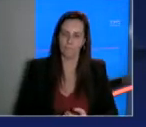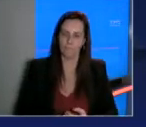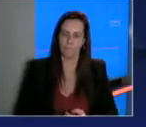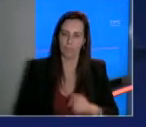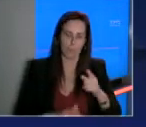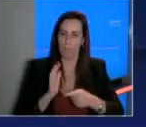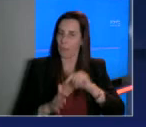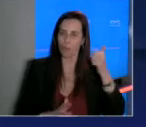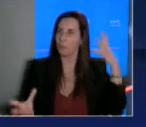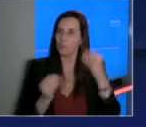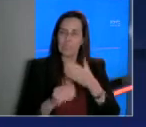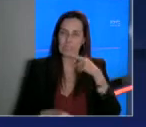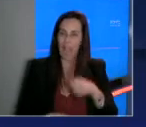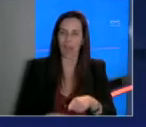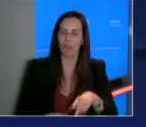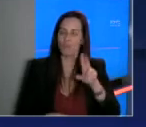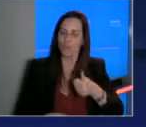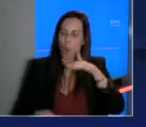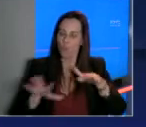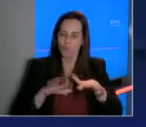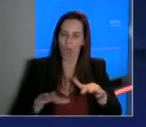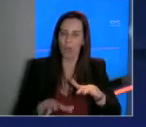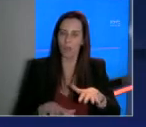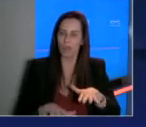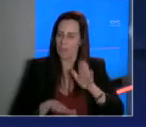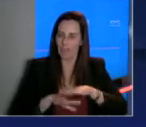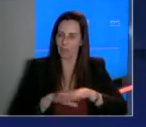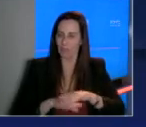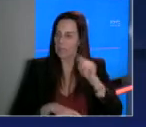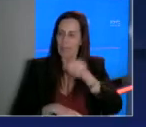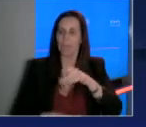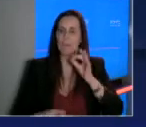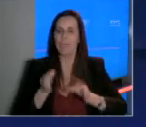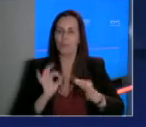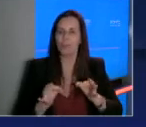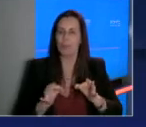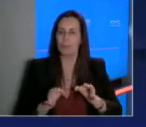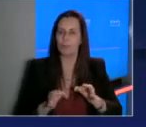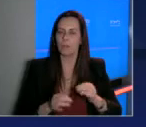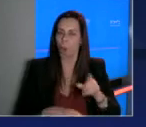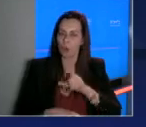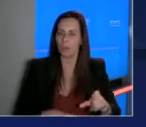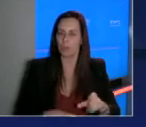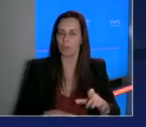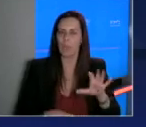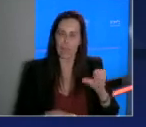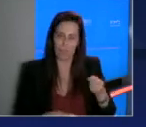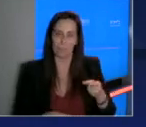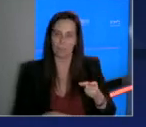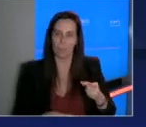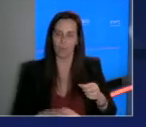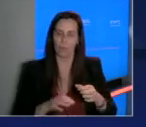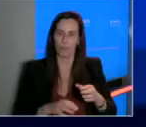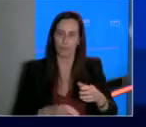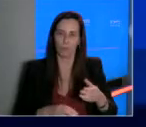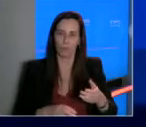זה בפעם הראשונה בתולדות מדינת ישראל, שראש ממשלה מכהן ילך לבית משפט כנאשם. אם וכאשר, אגב, הוא יפתח